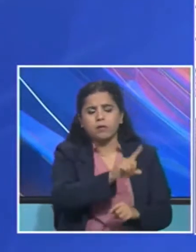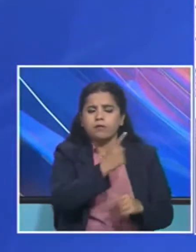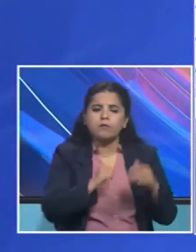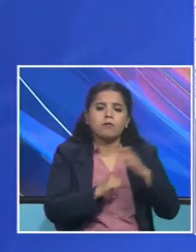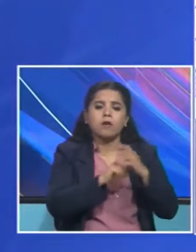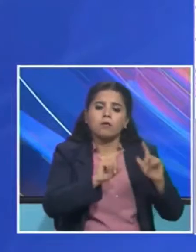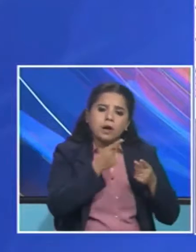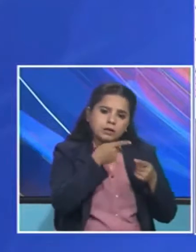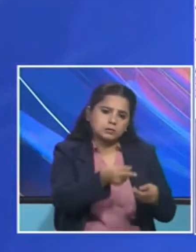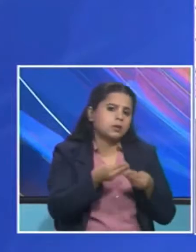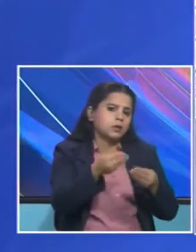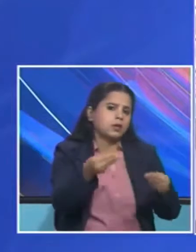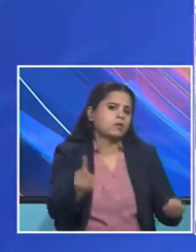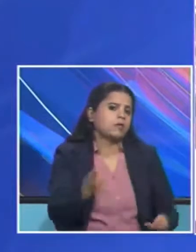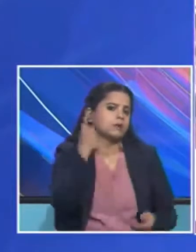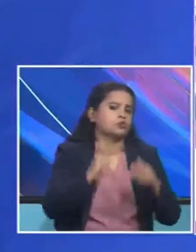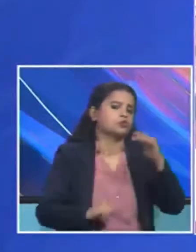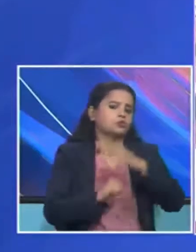होंगे।